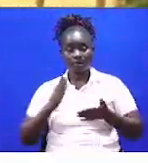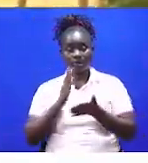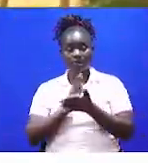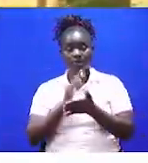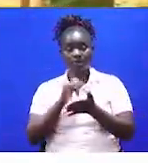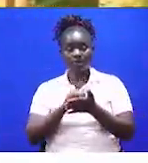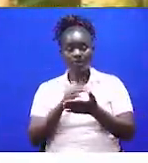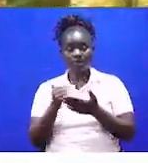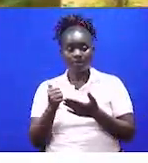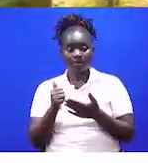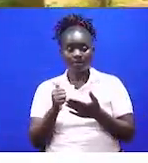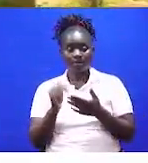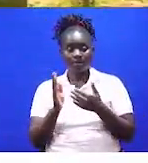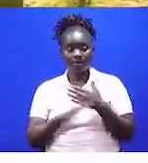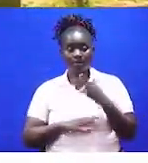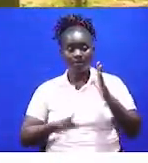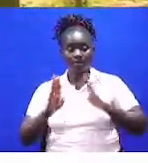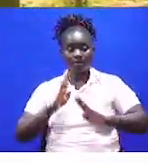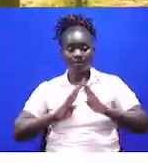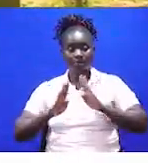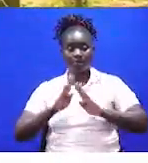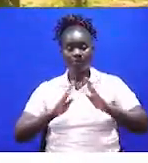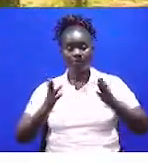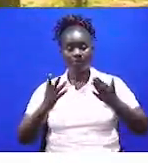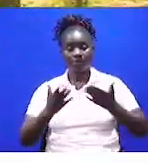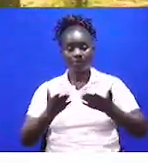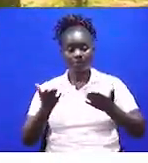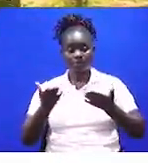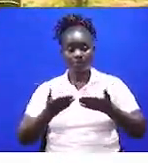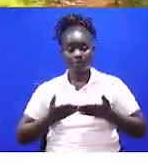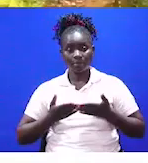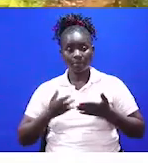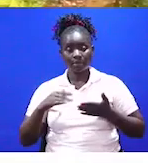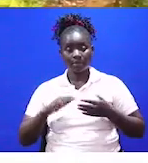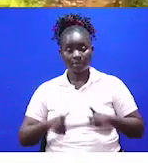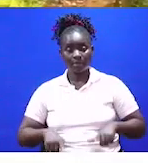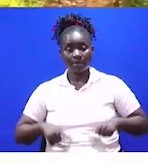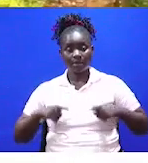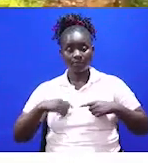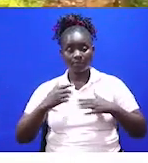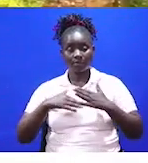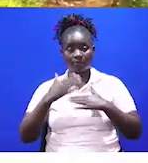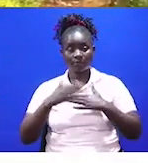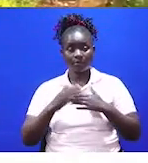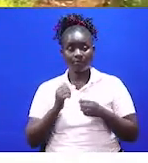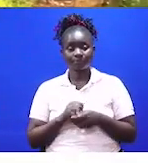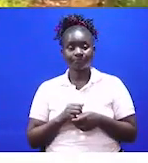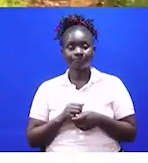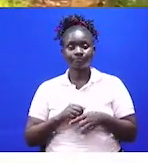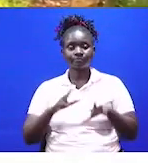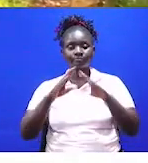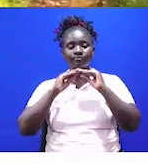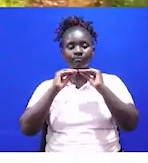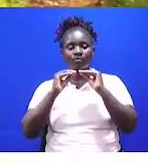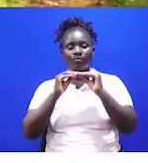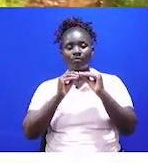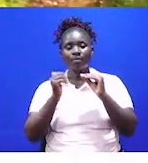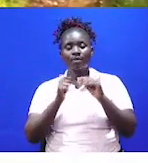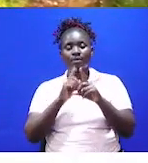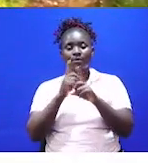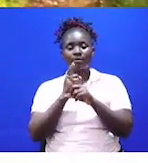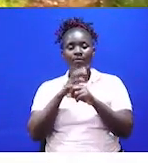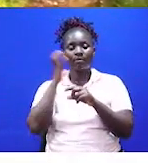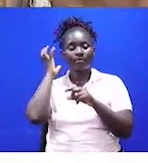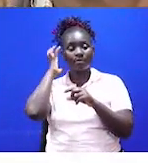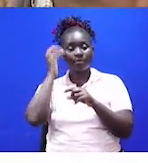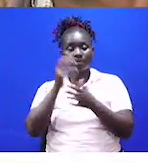watu nyamune chisagu chimbe, ejo chila turutumbe ama gimabo alibusio, asabo nabasemiri kwe watu nyamune chikosi, ejo